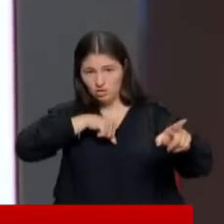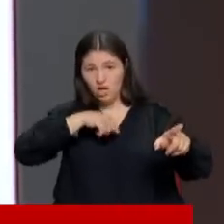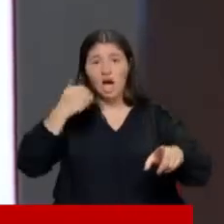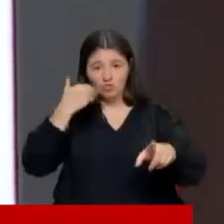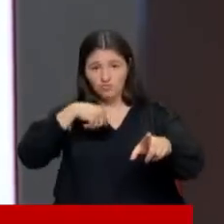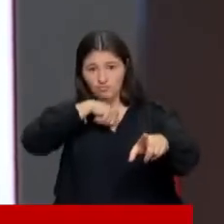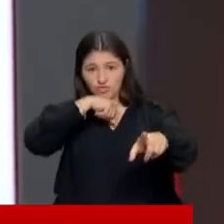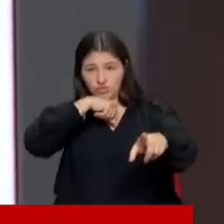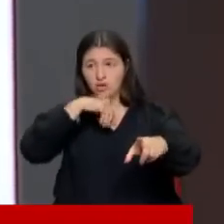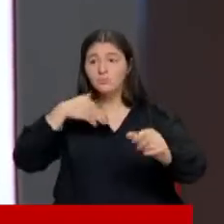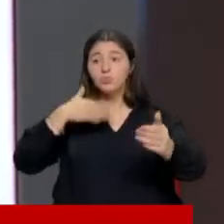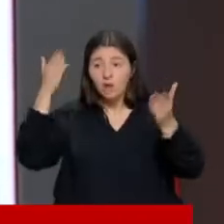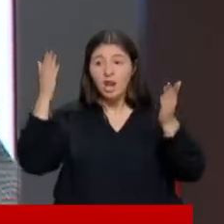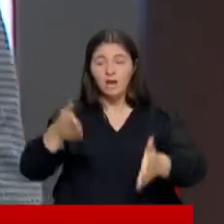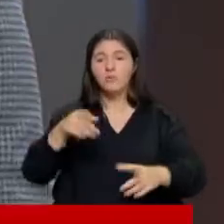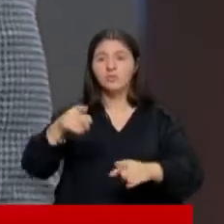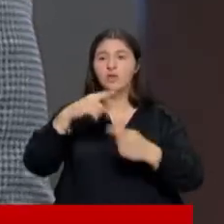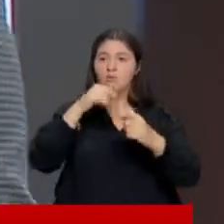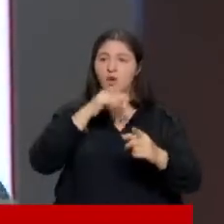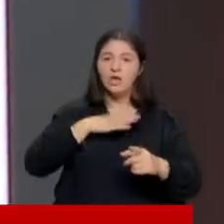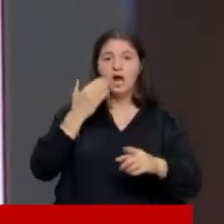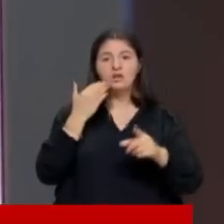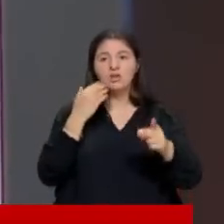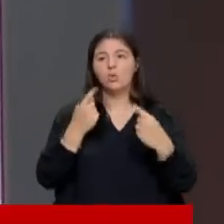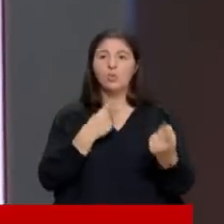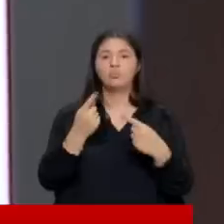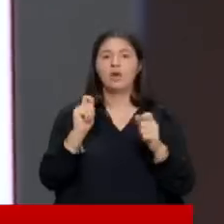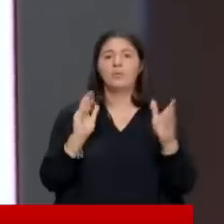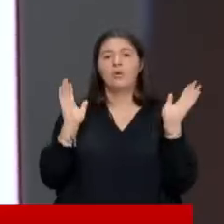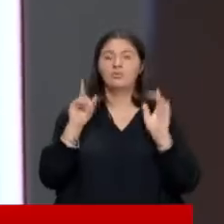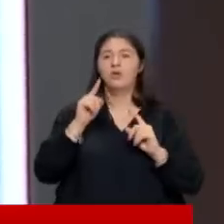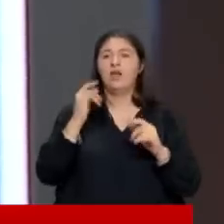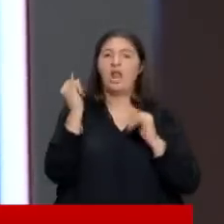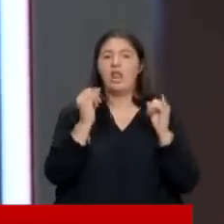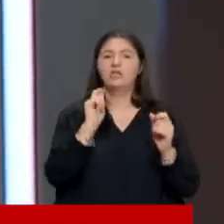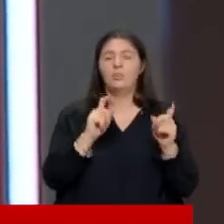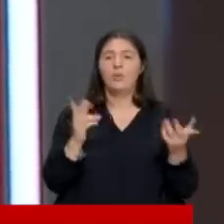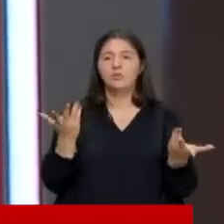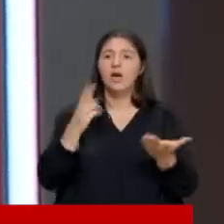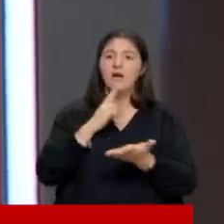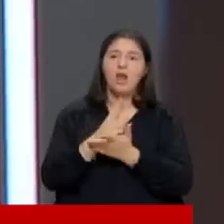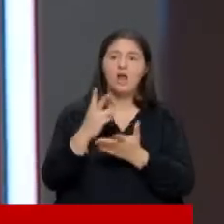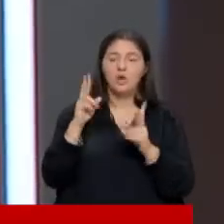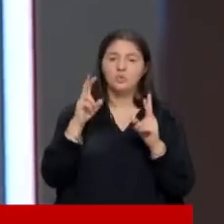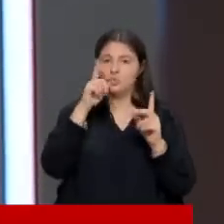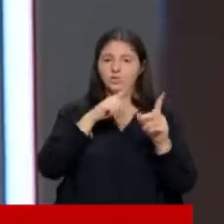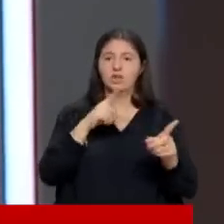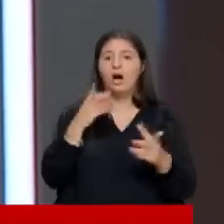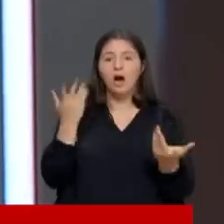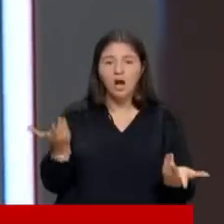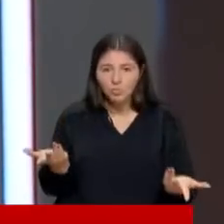akşener'in mi Bak biz buna rağmen burada Kılıçdaroğlu'nun akşener'i falan konuşuyoruz onları eleştiriyoruz kararlarından dolayı